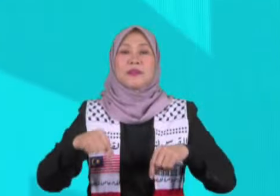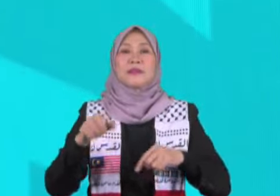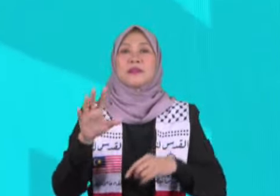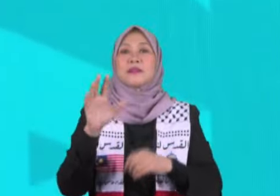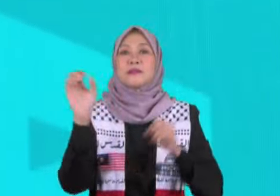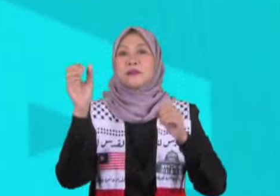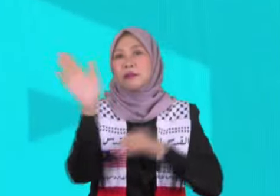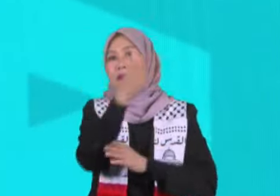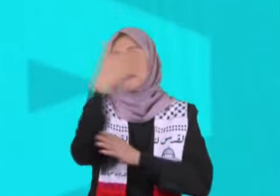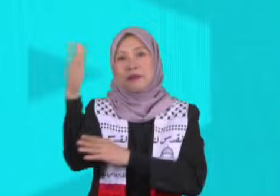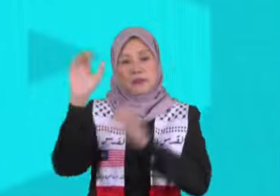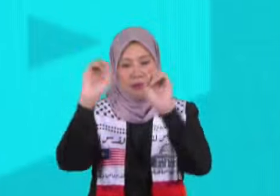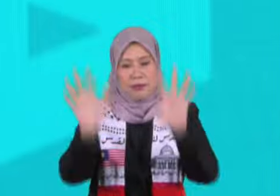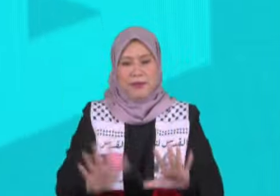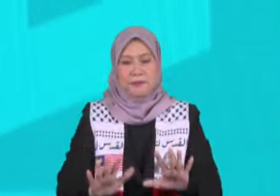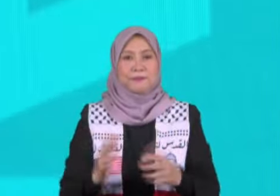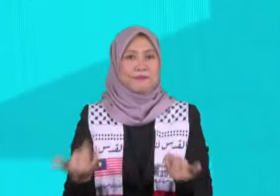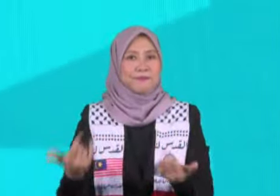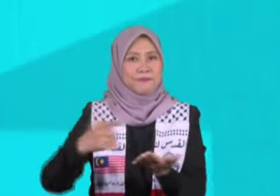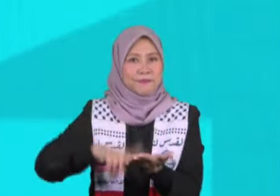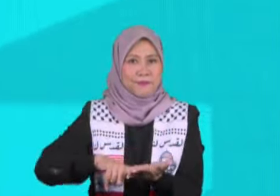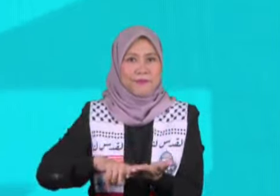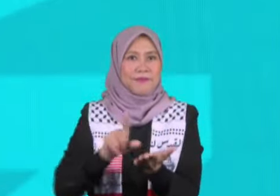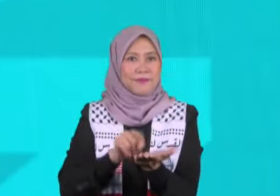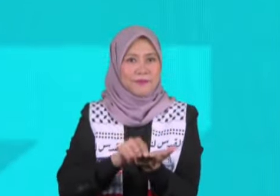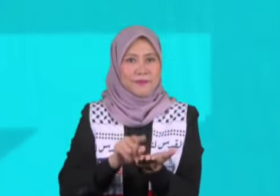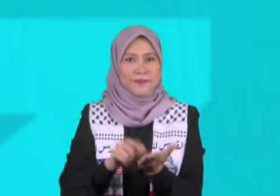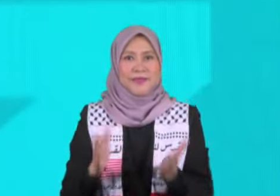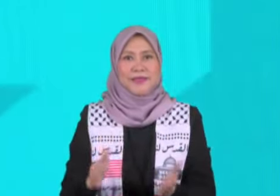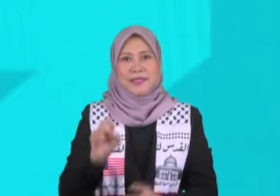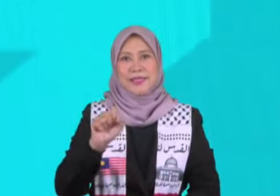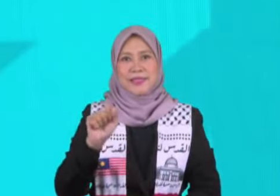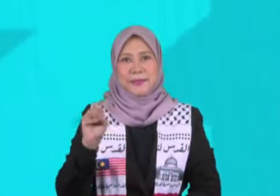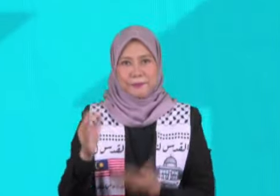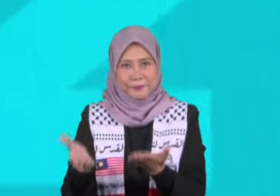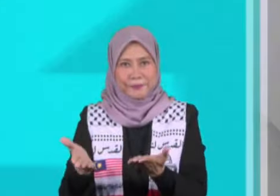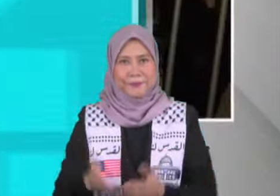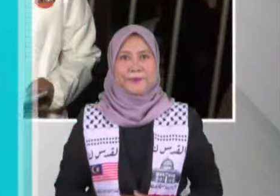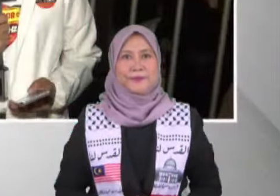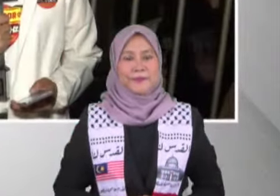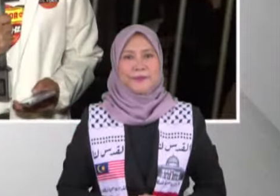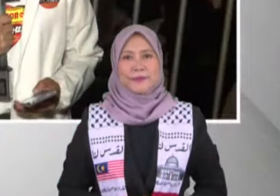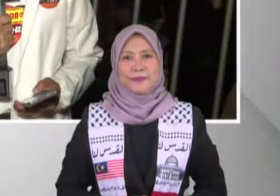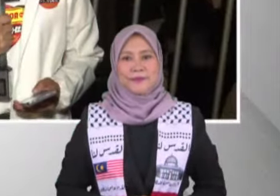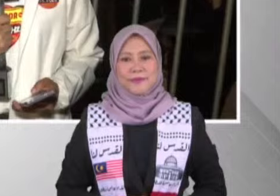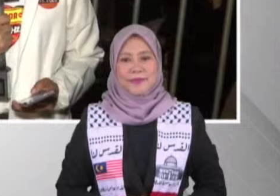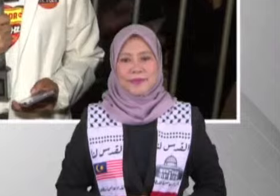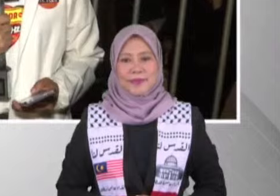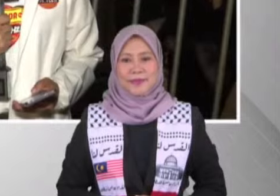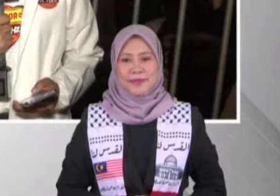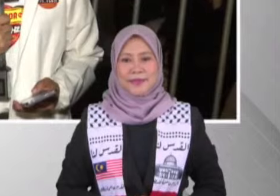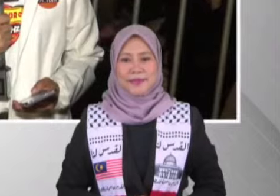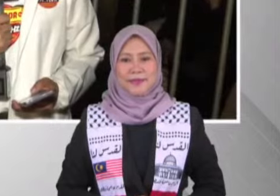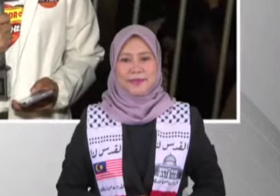Dataran Kemerdekaan Shah Alam. Perinciannya kita bersama wartawan Syamsiah Samsi di lokasi. Sam, silakan.